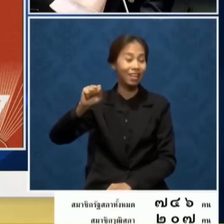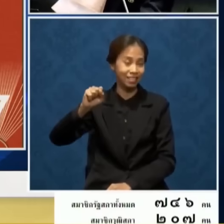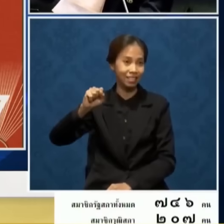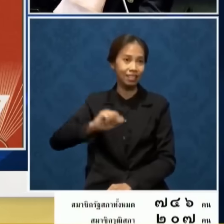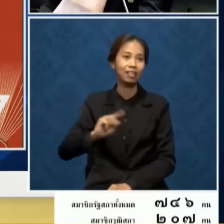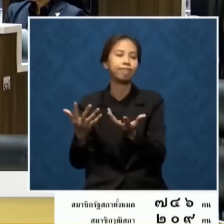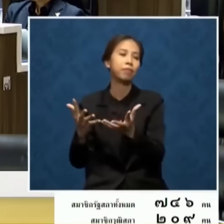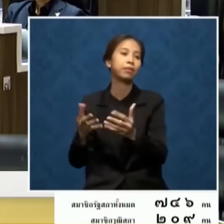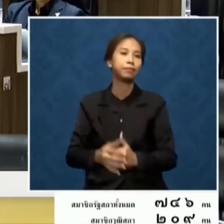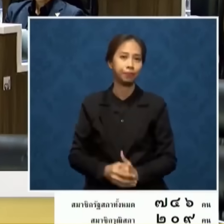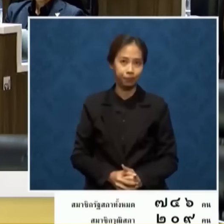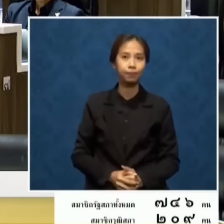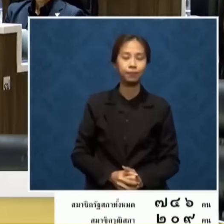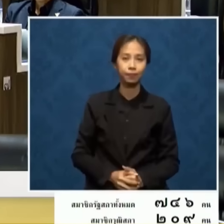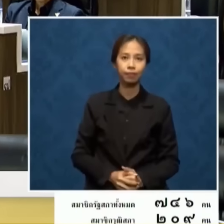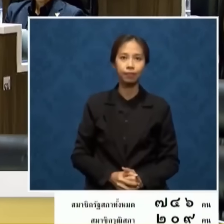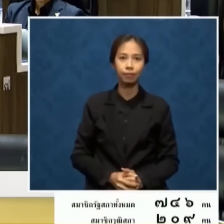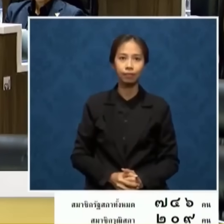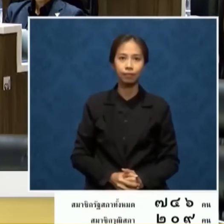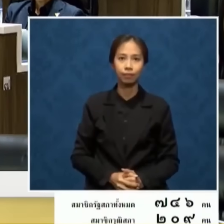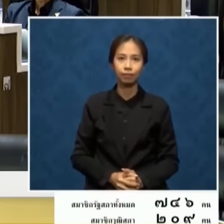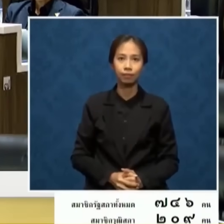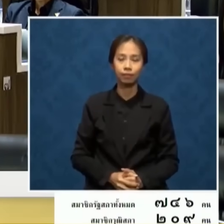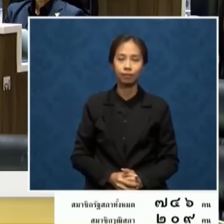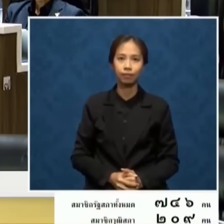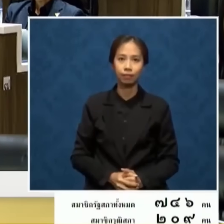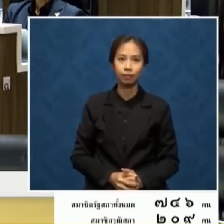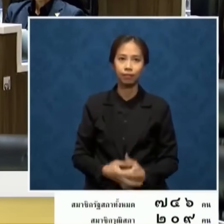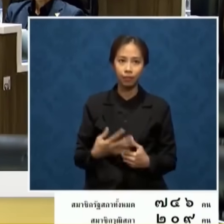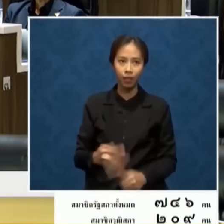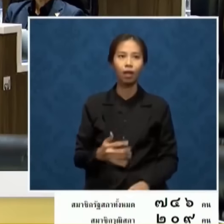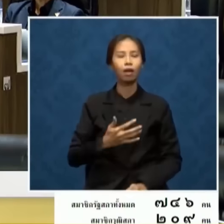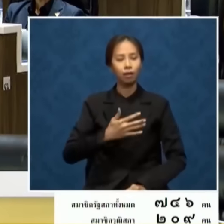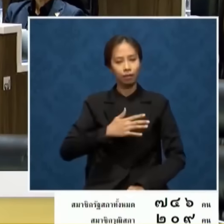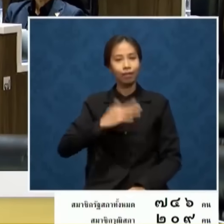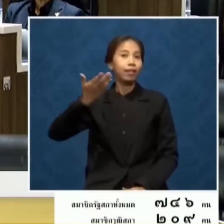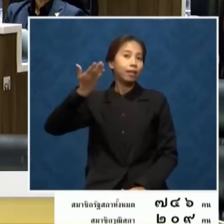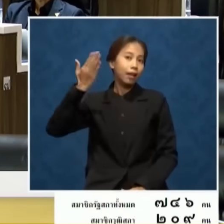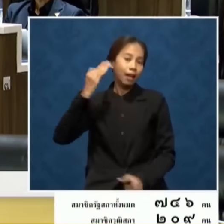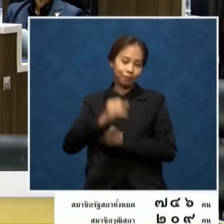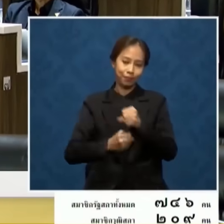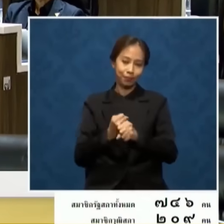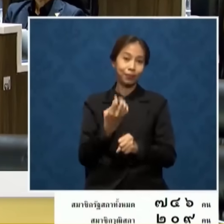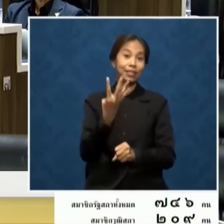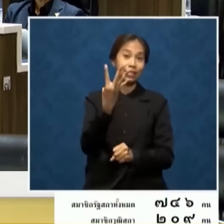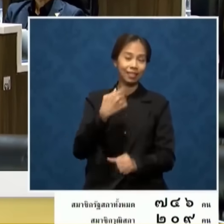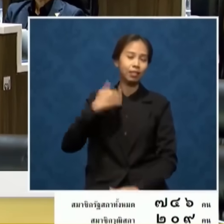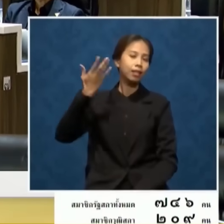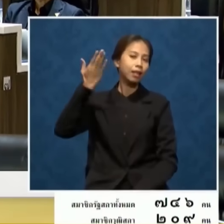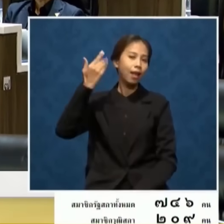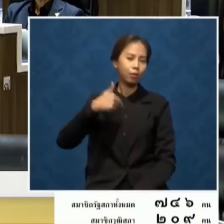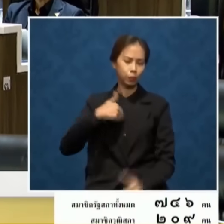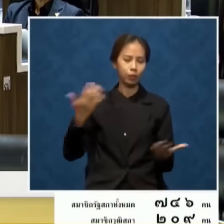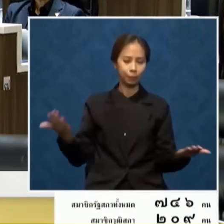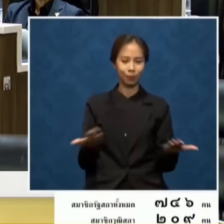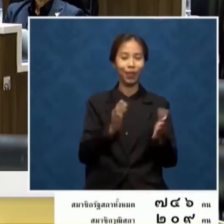างเป็นแค่คำอธิษฐานนั่นแหละไอ้คำว่าเหลื่อมล้ำคำว่าเป็นคนต้องเท่ากันที่โห